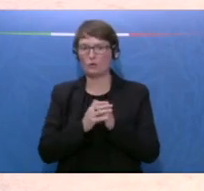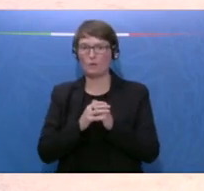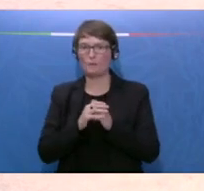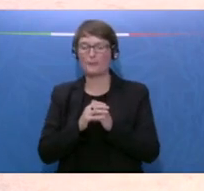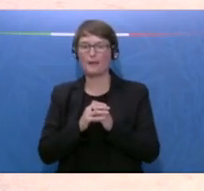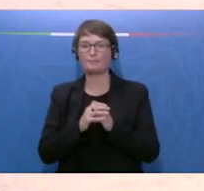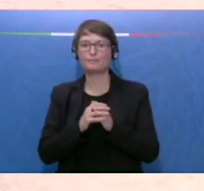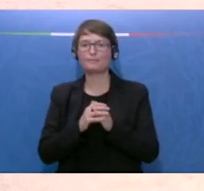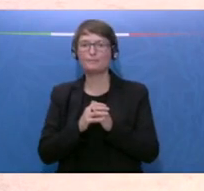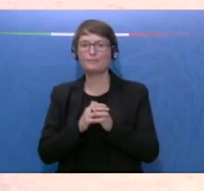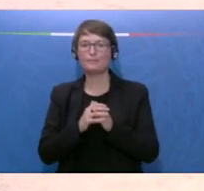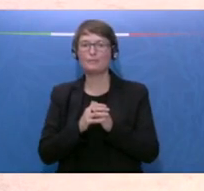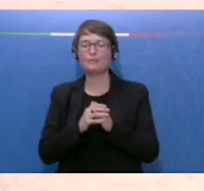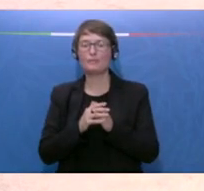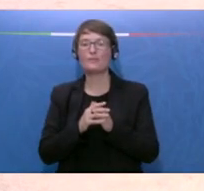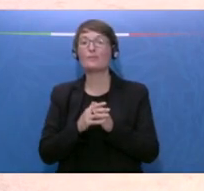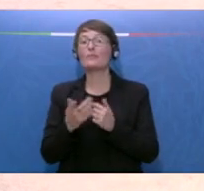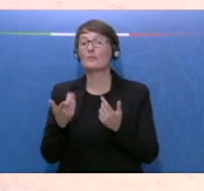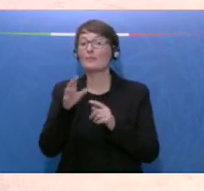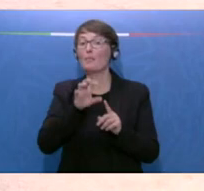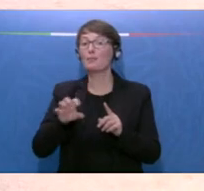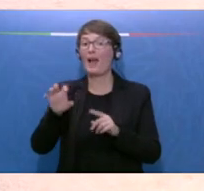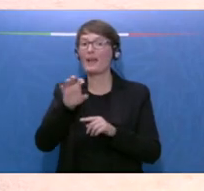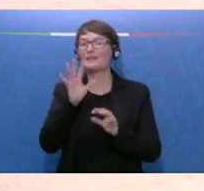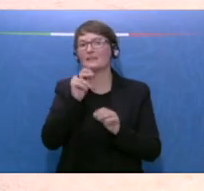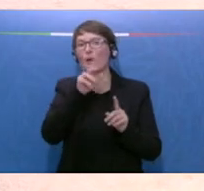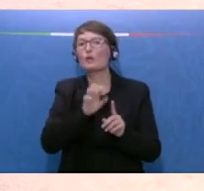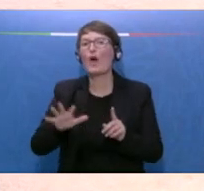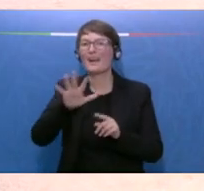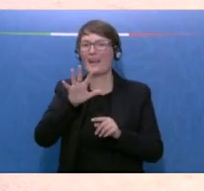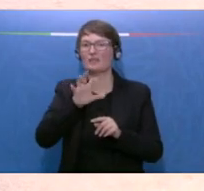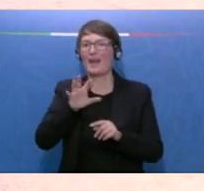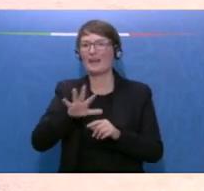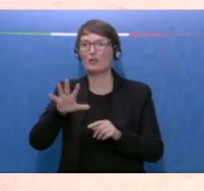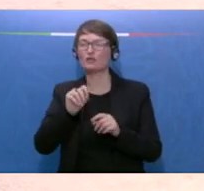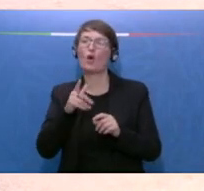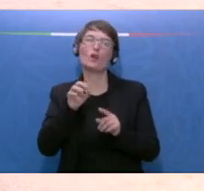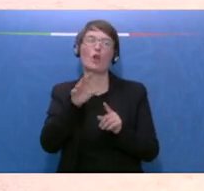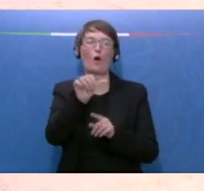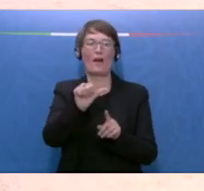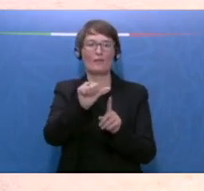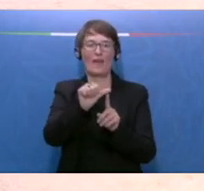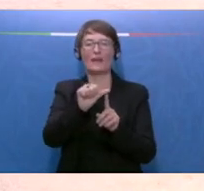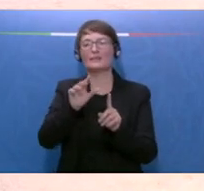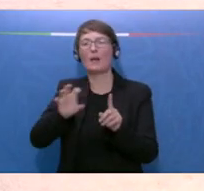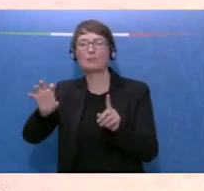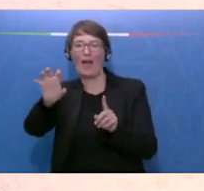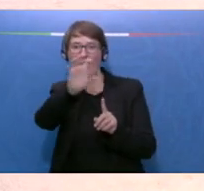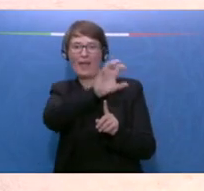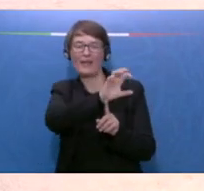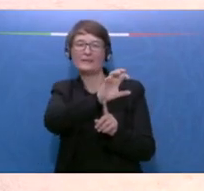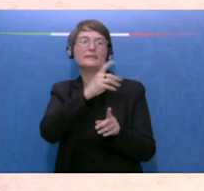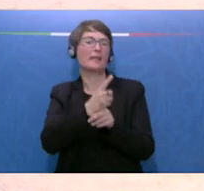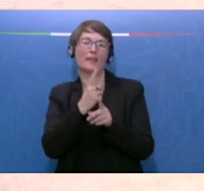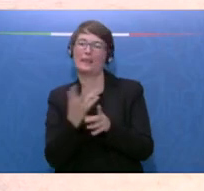paesi che sono che la regione i paesi e sono di contorno all'afghanistan siano